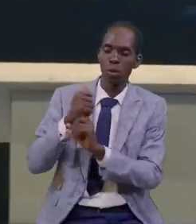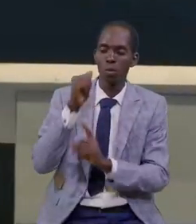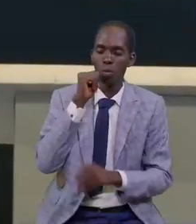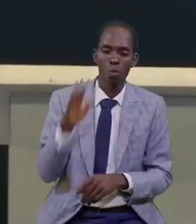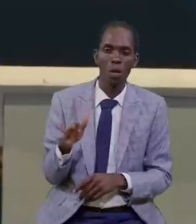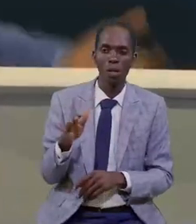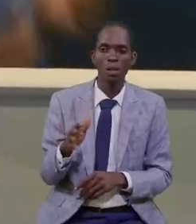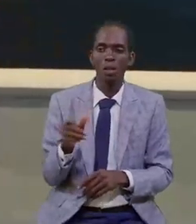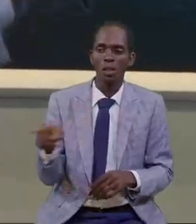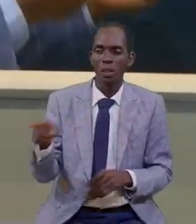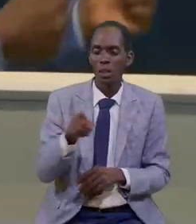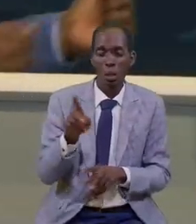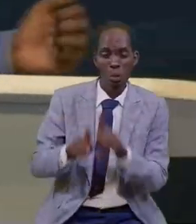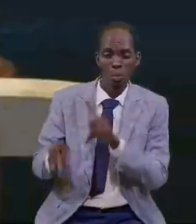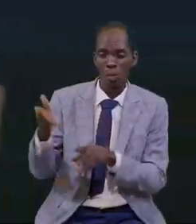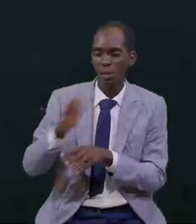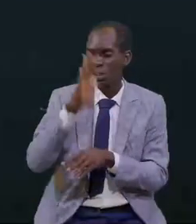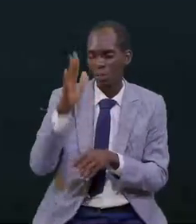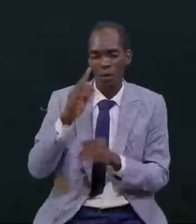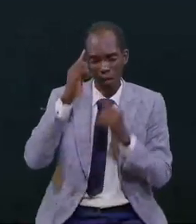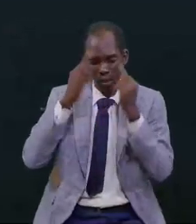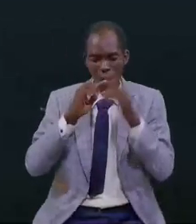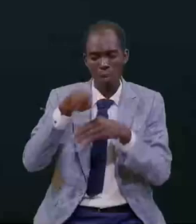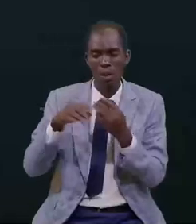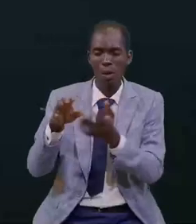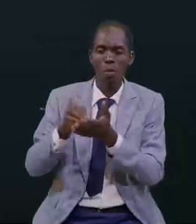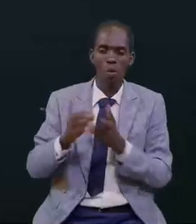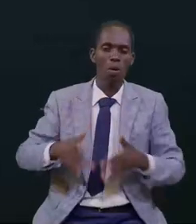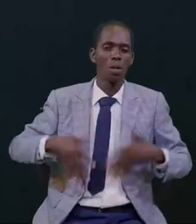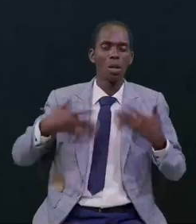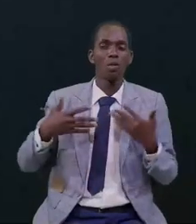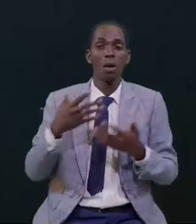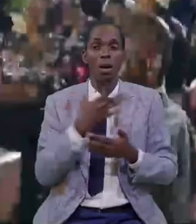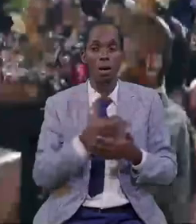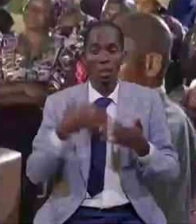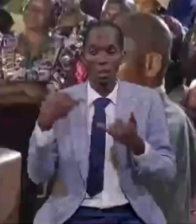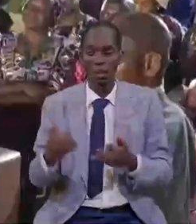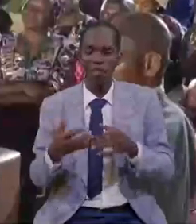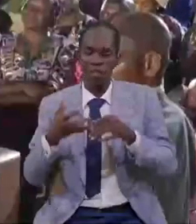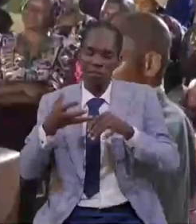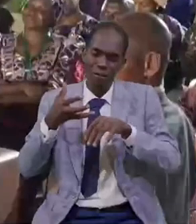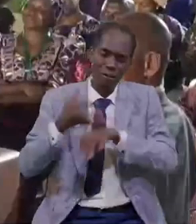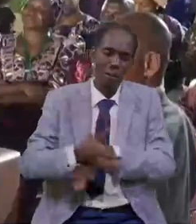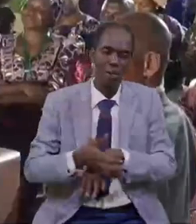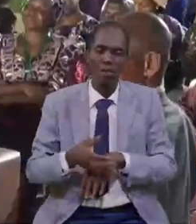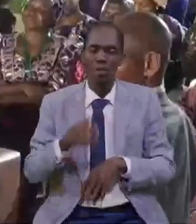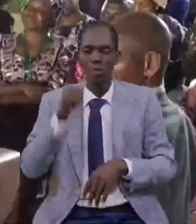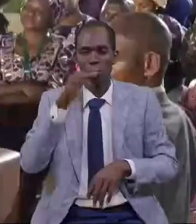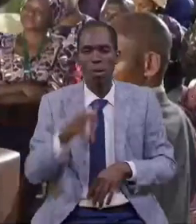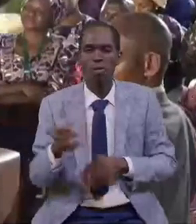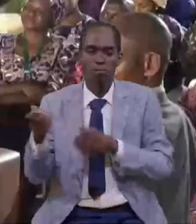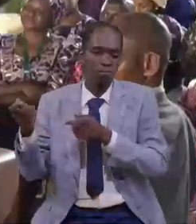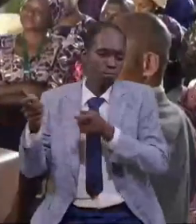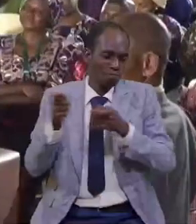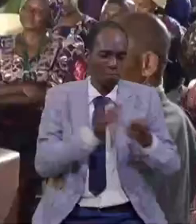pas à leur vie ils l'ont amené en réalité ils l'ont forcé ils l'ont traîné jusqu'à